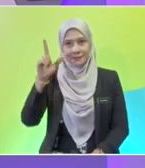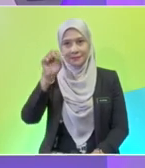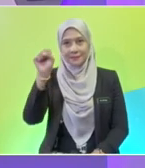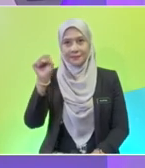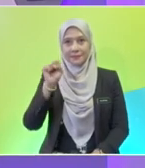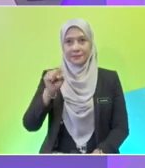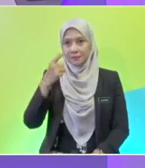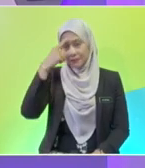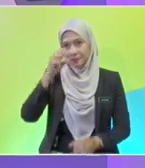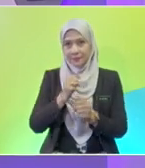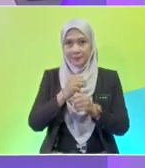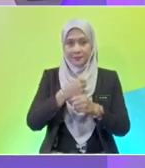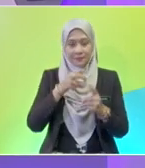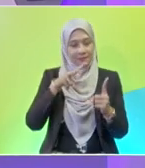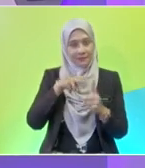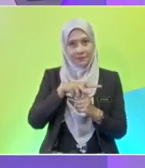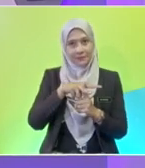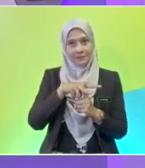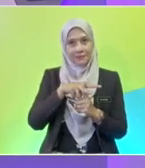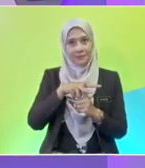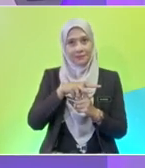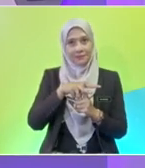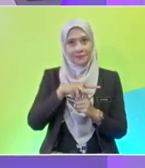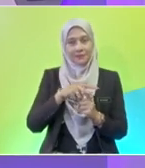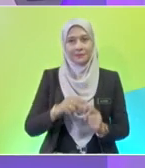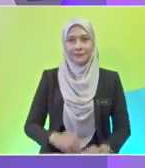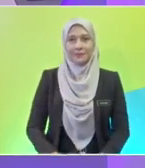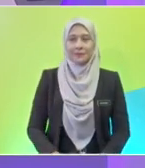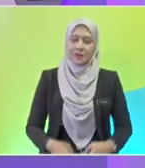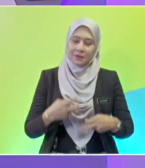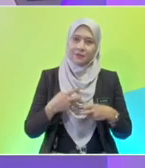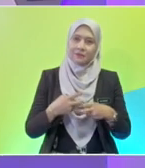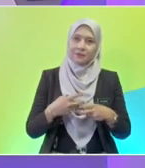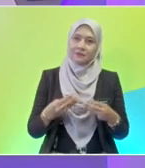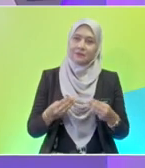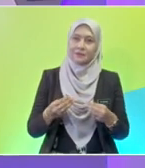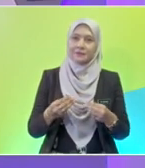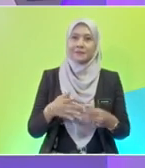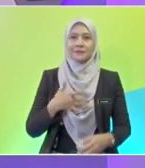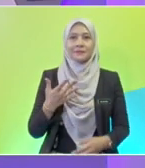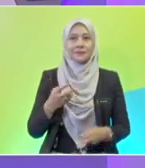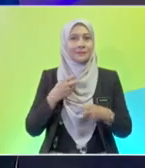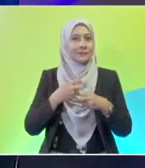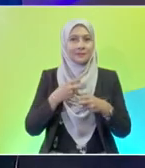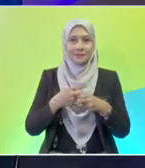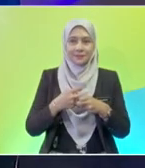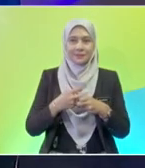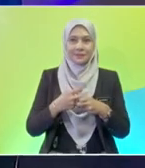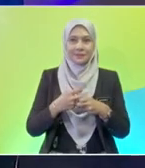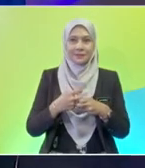konstruk aplikasi jadi walaupun tadi baca Irfan dan susah ke jangan kita letak di kepala kita itu